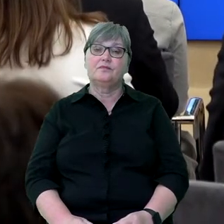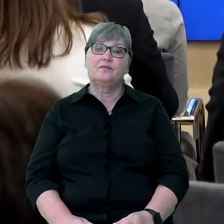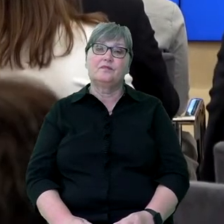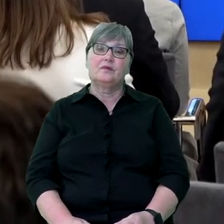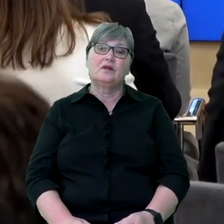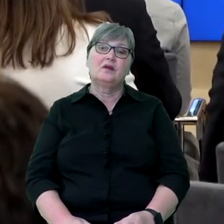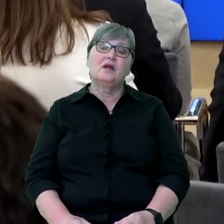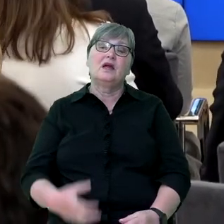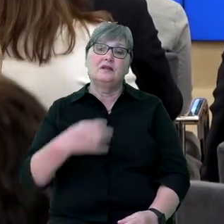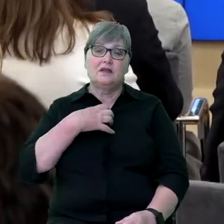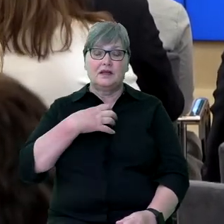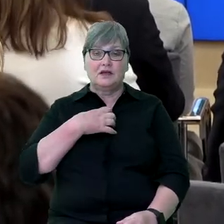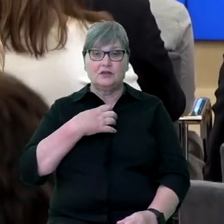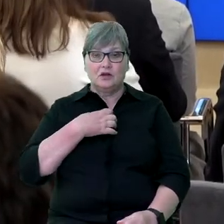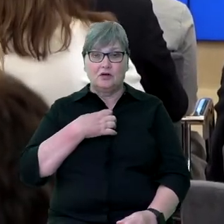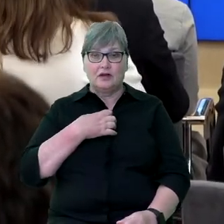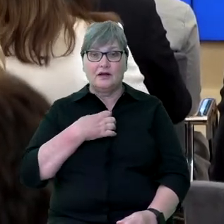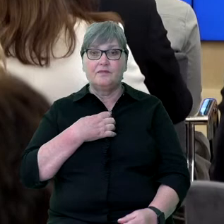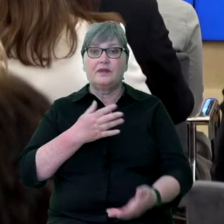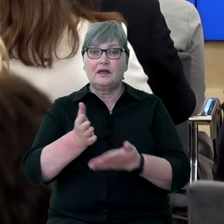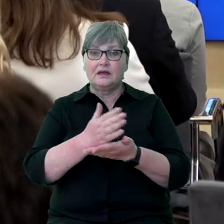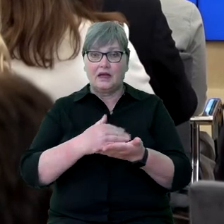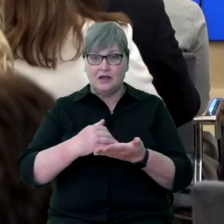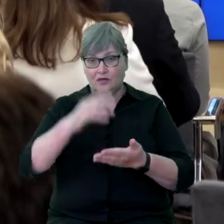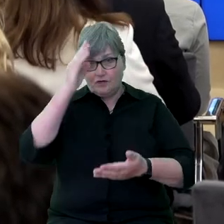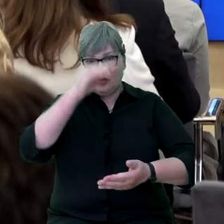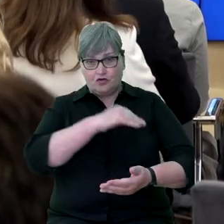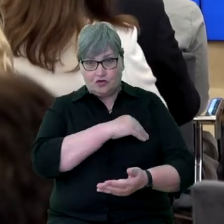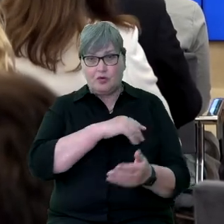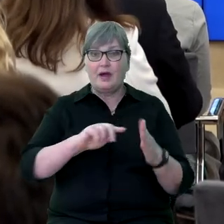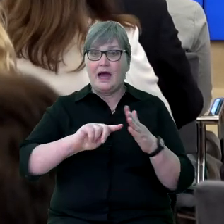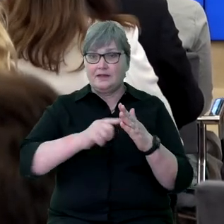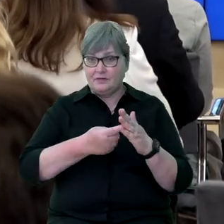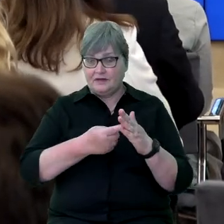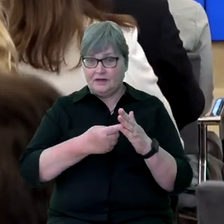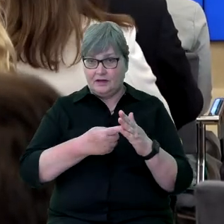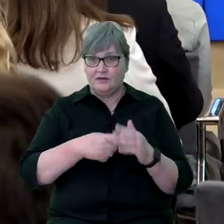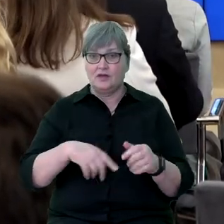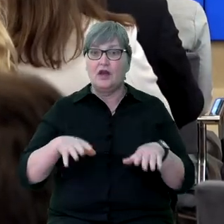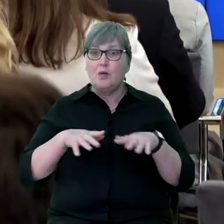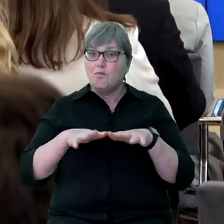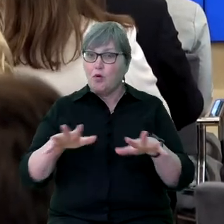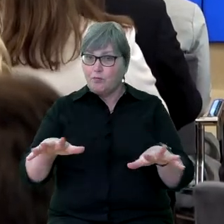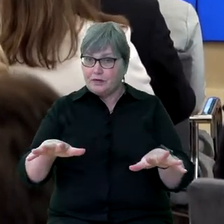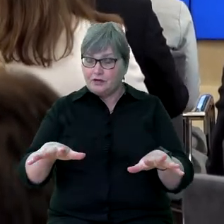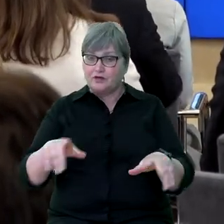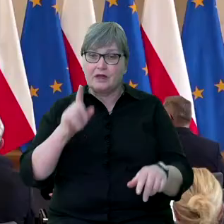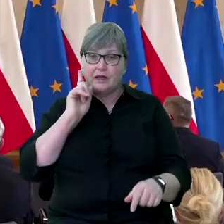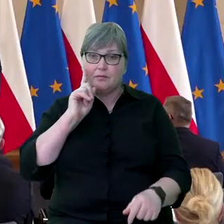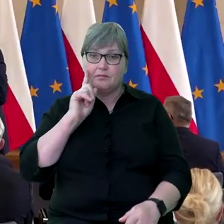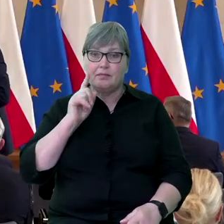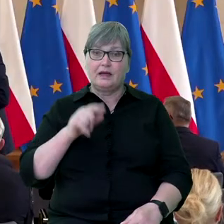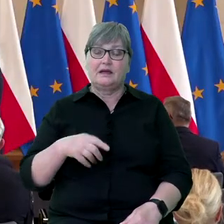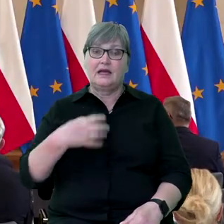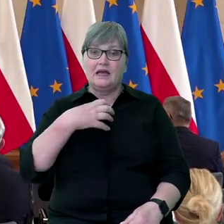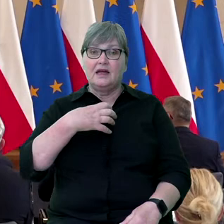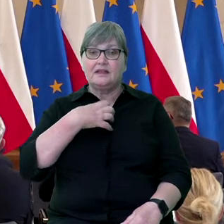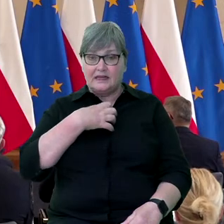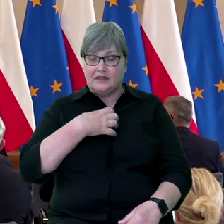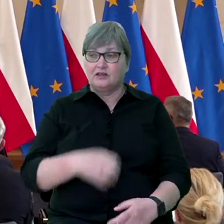Dyrektora Krajowej Szkoły Administracji Publicznej imienia prezydenta Lecha Kaczyńskiego, pana doktora Wojciecha Federczyka.